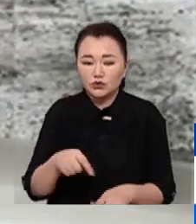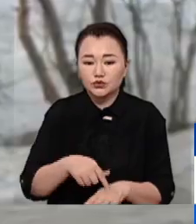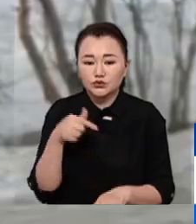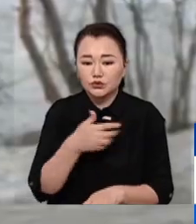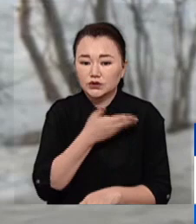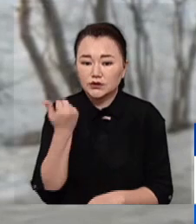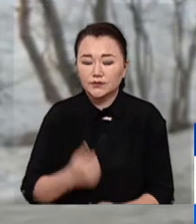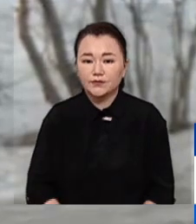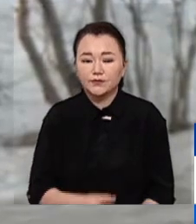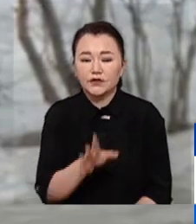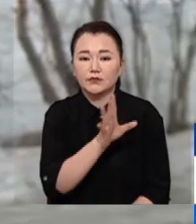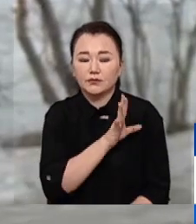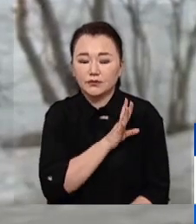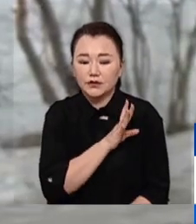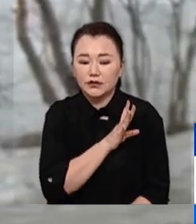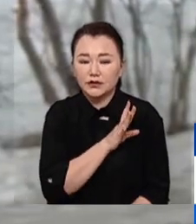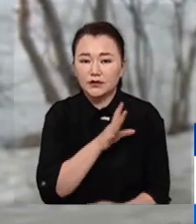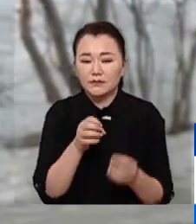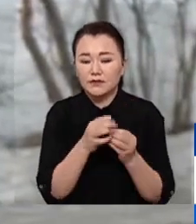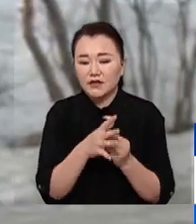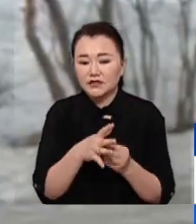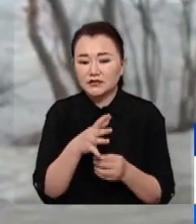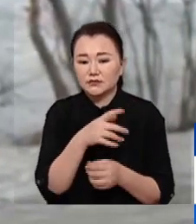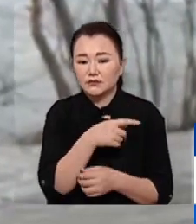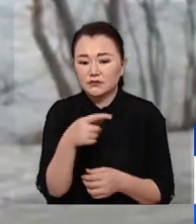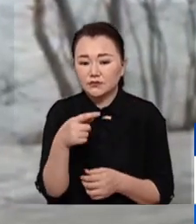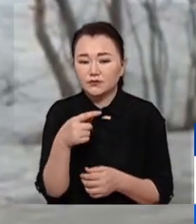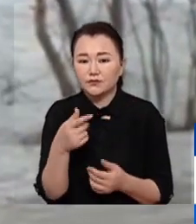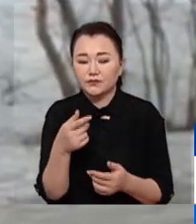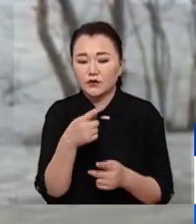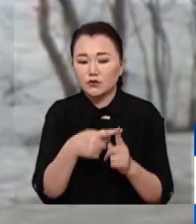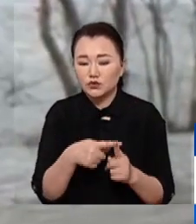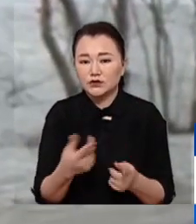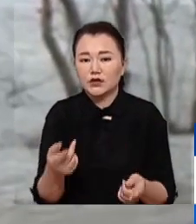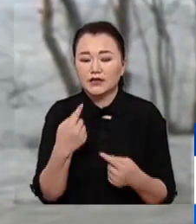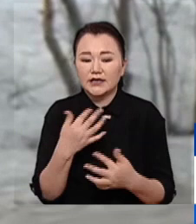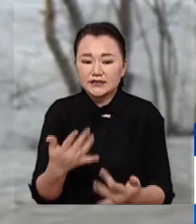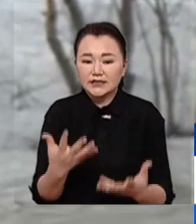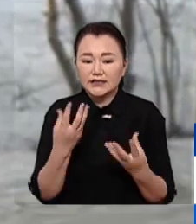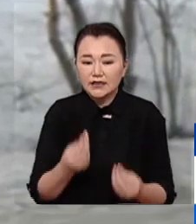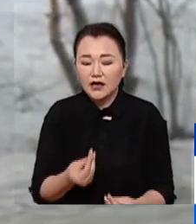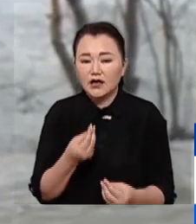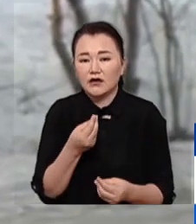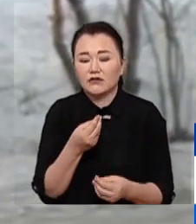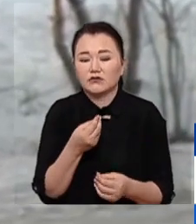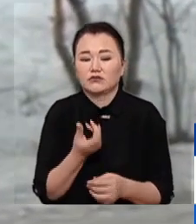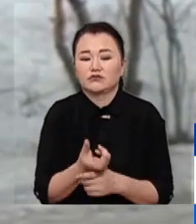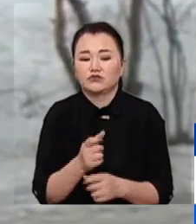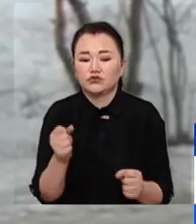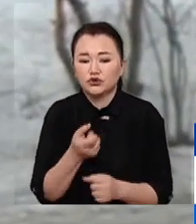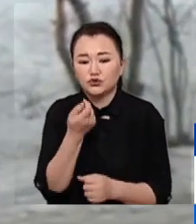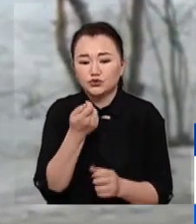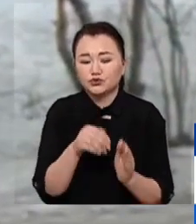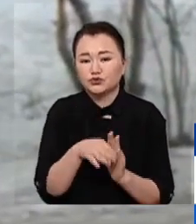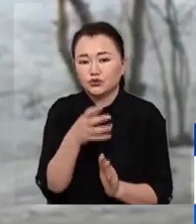почувствовали. Было по 15 градусов под несколькими одеялами. Ну, сейчас чуть-чуть